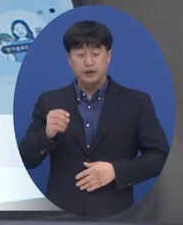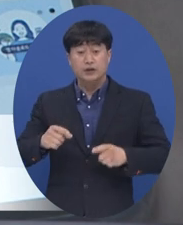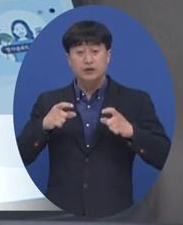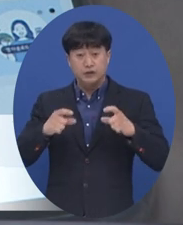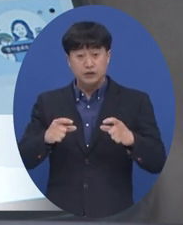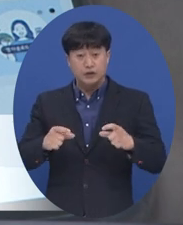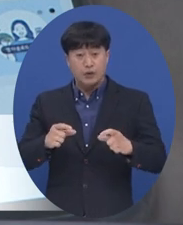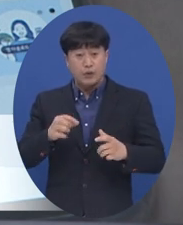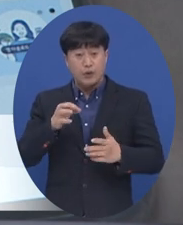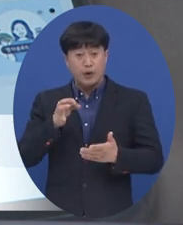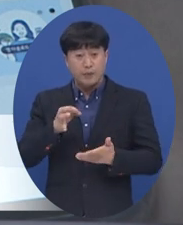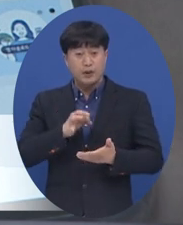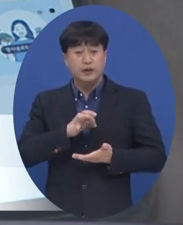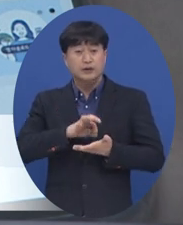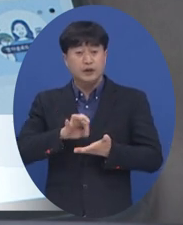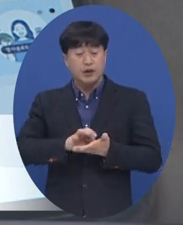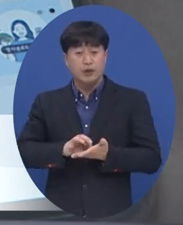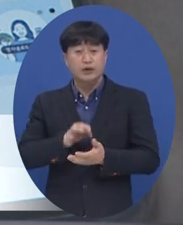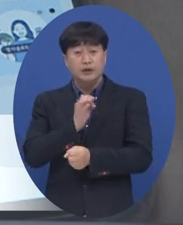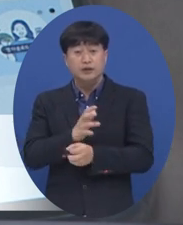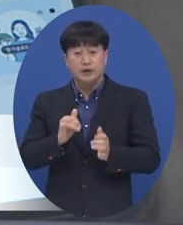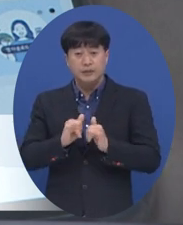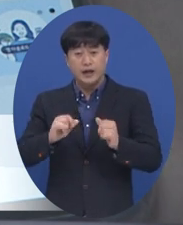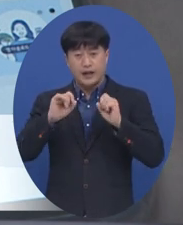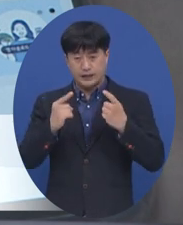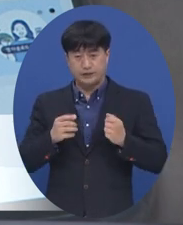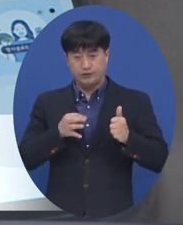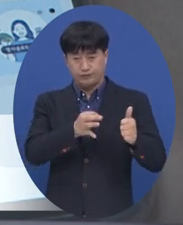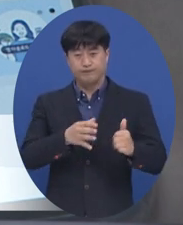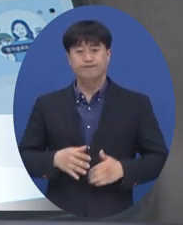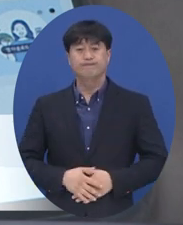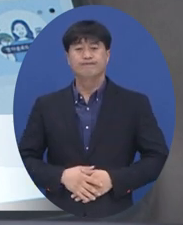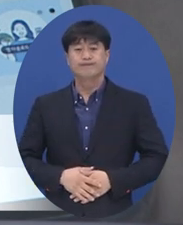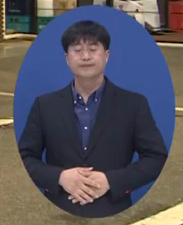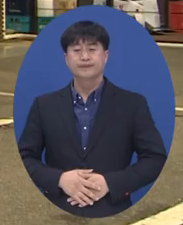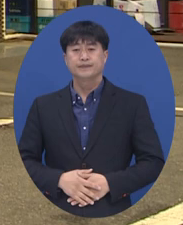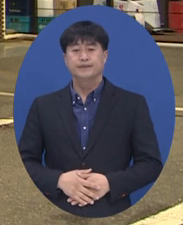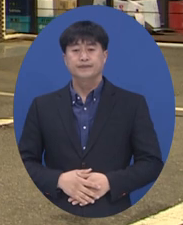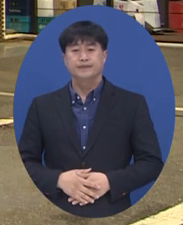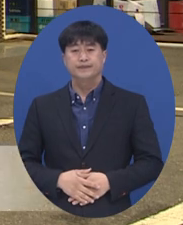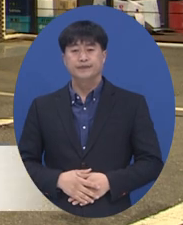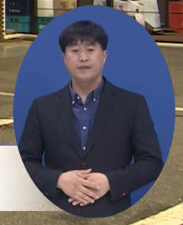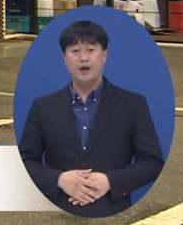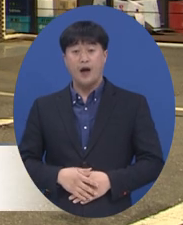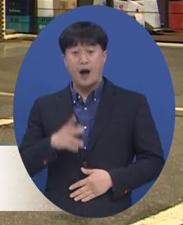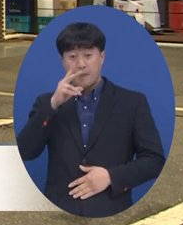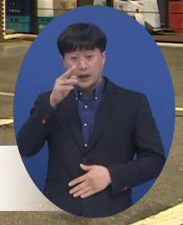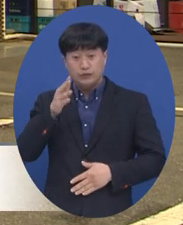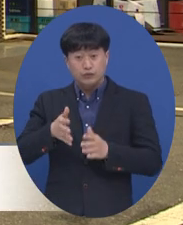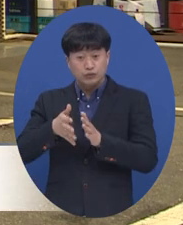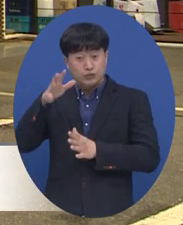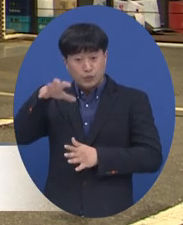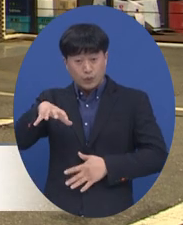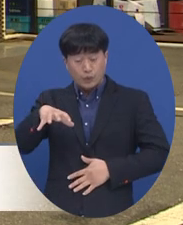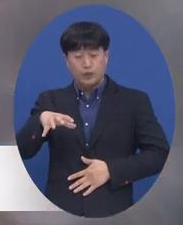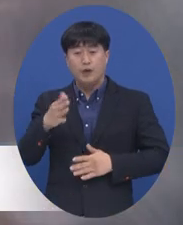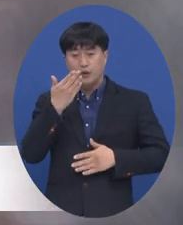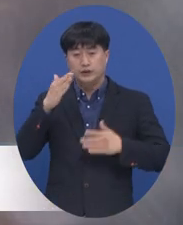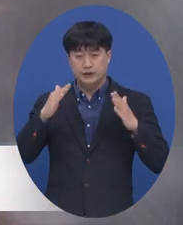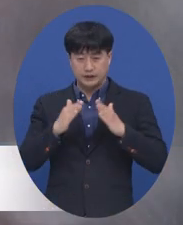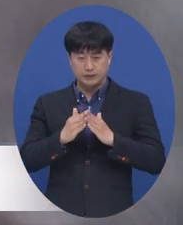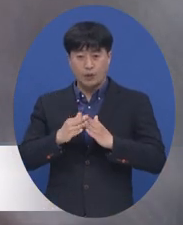소비자에게는 할인에 제공합니다 김태희 기자가 보도합니다 파주시에 위치한 음식점입니다